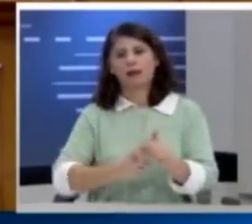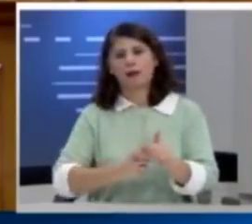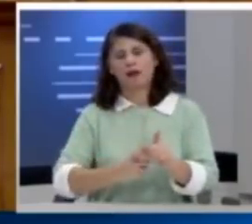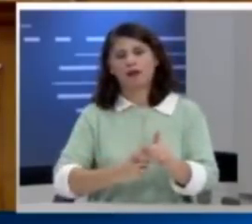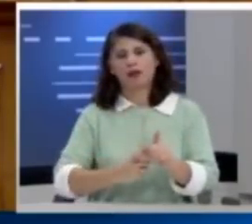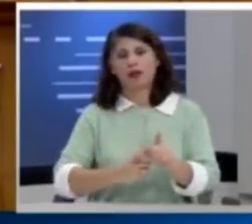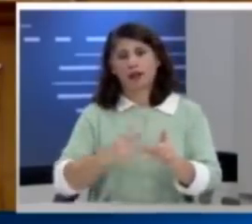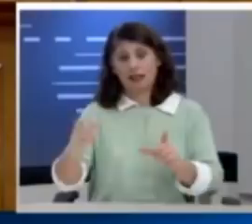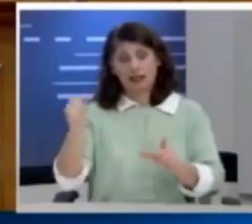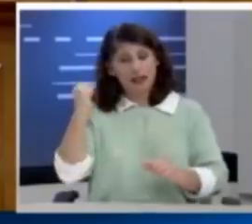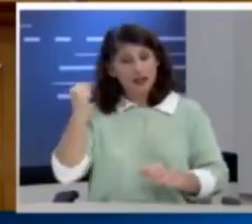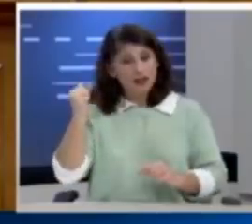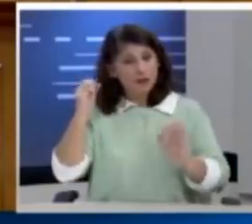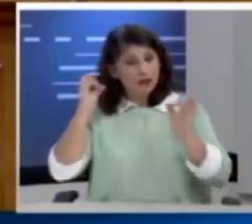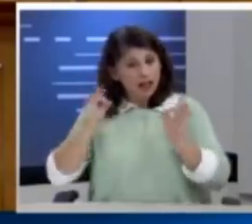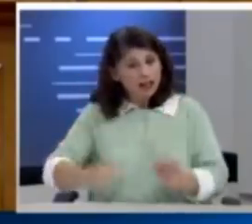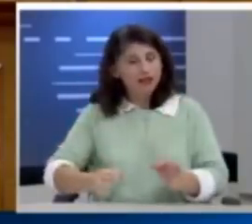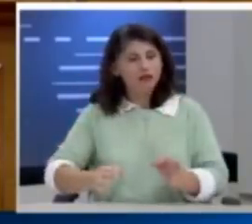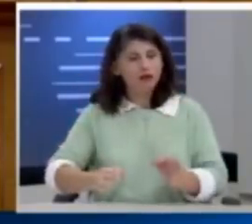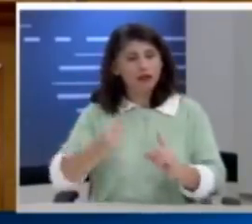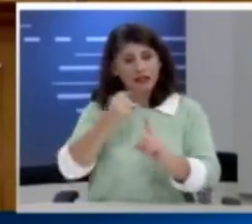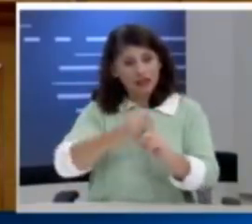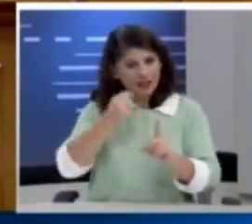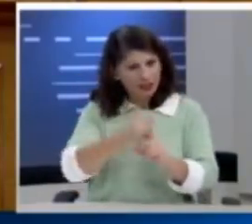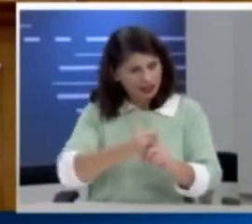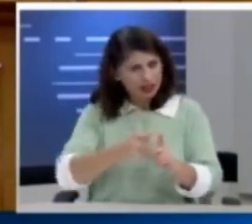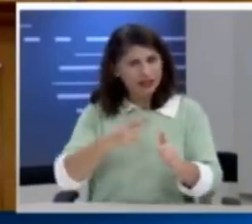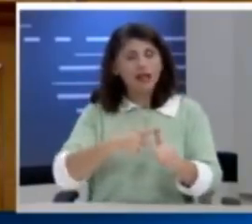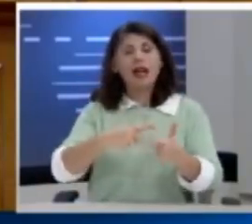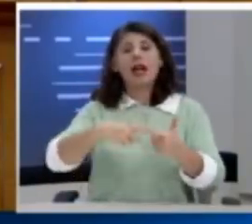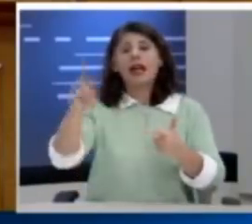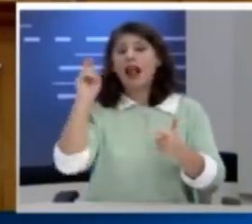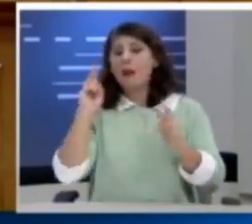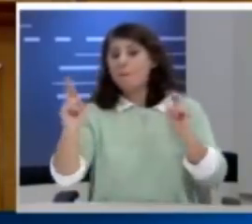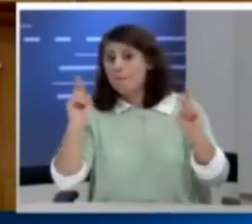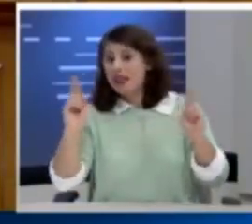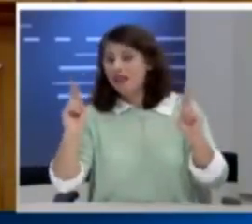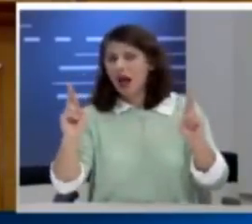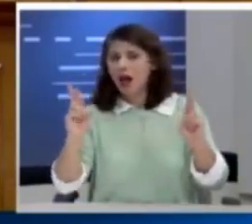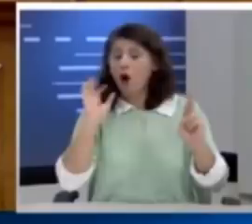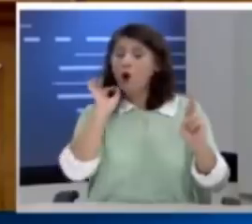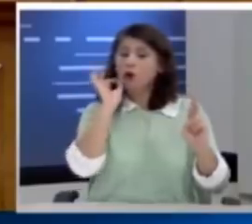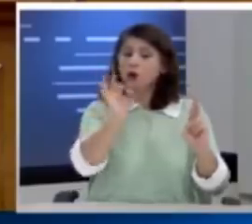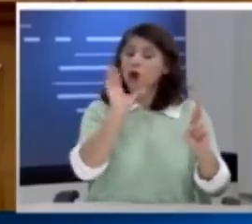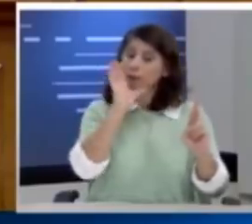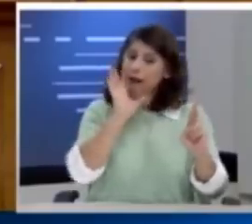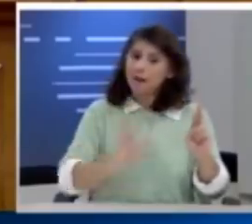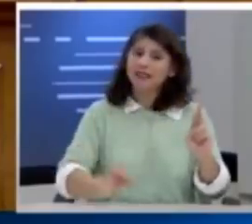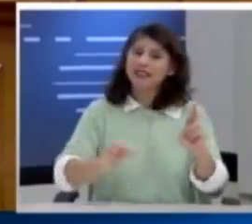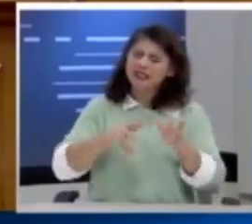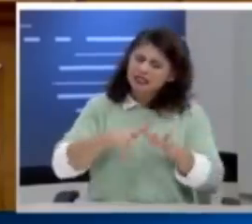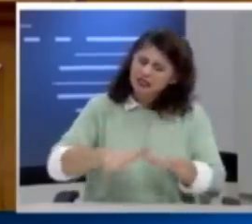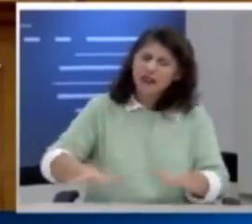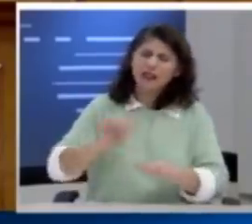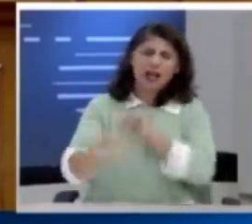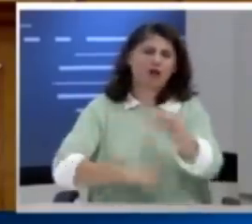ΚΚΕ, για να δυναμώσει ακριβώς η διεκδίκηση, η ελπίδα, ο στόχος της πραγματικής, της